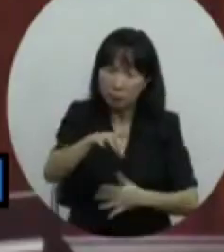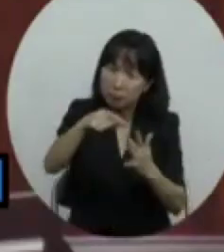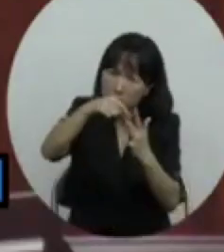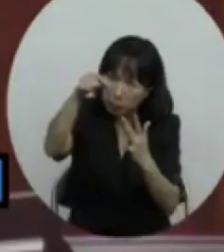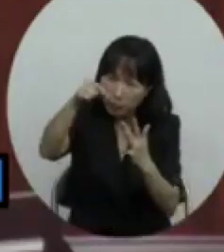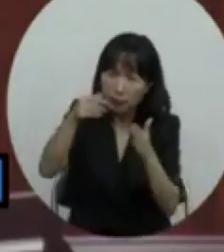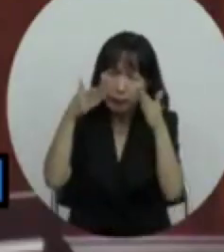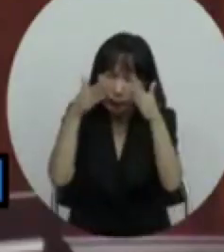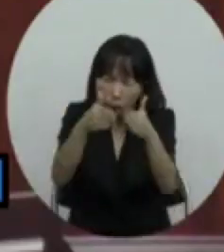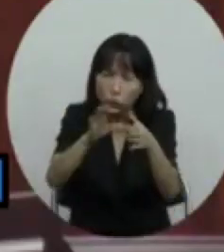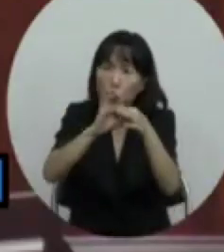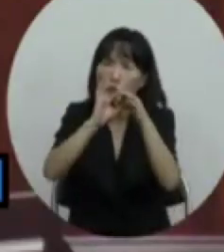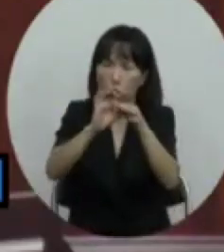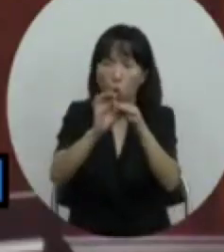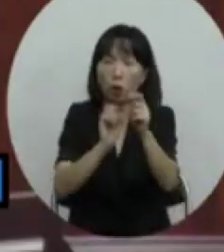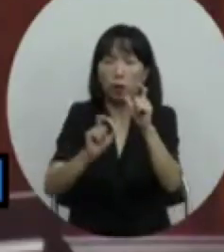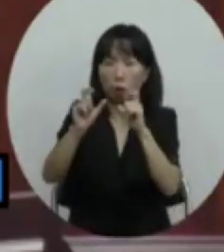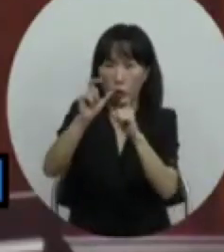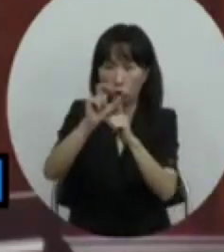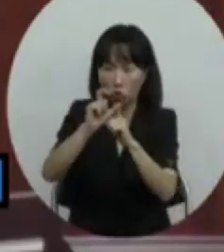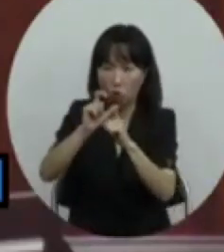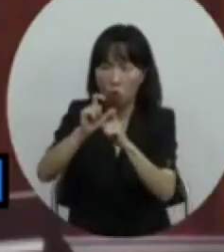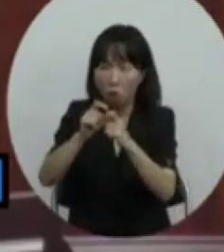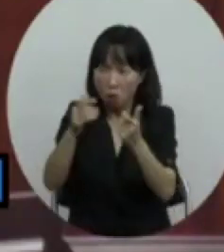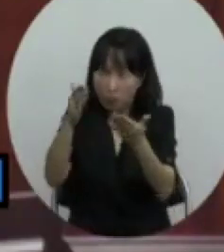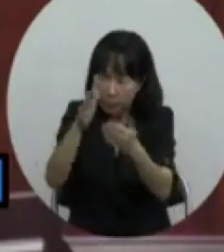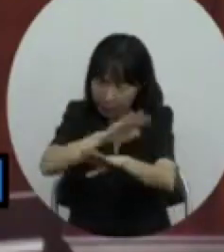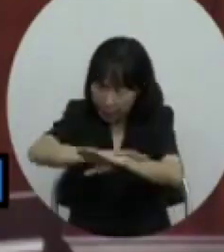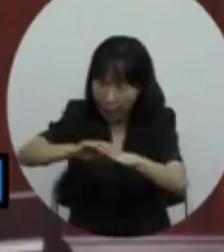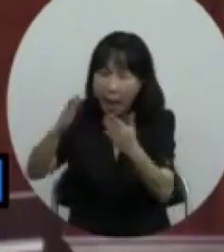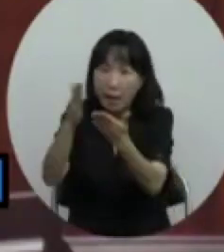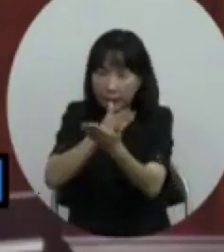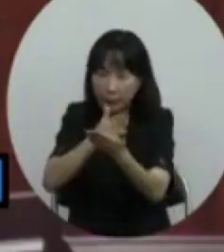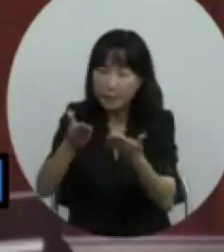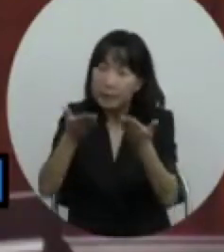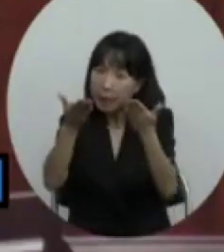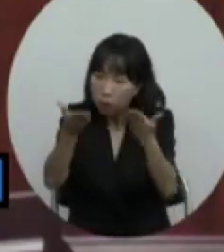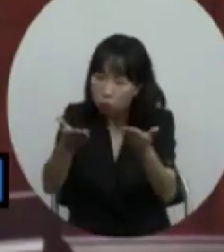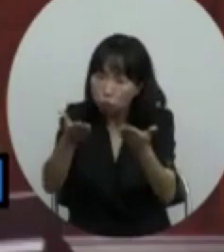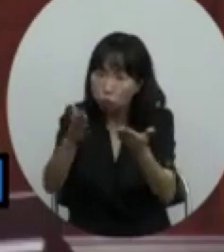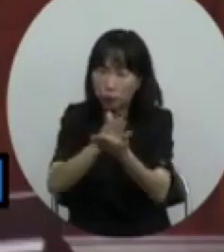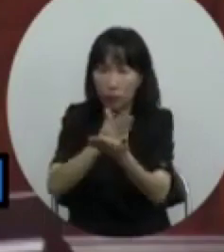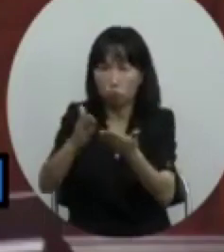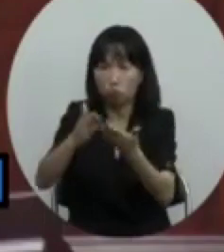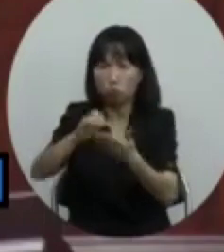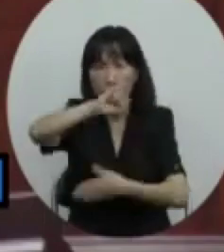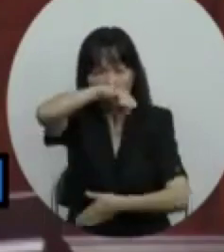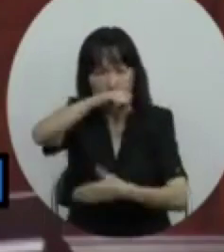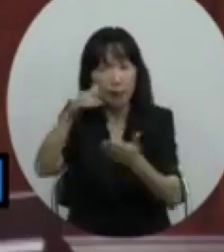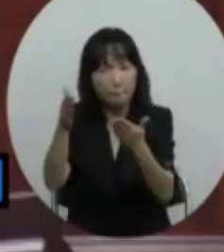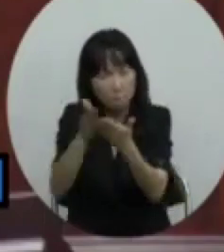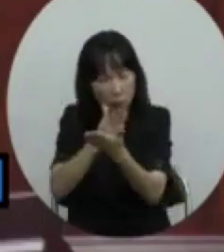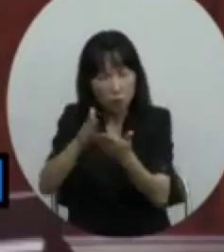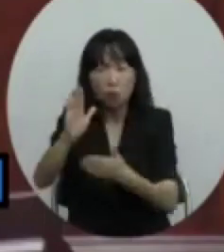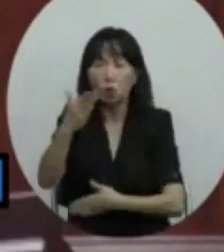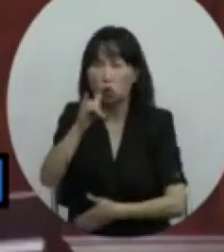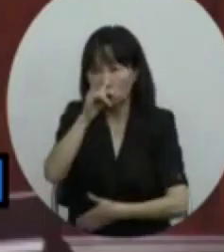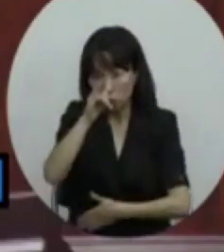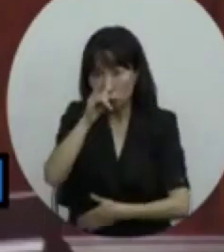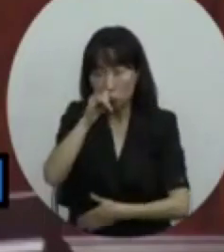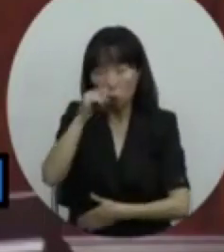통해 전략적으로 재원을 배분하는 예산 편성이 되도록 노력하였습니다.